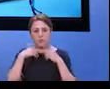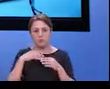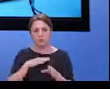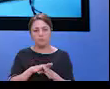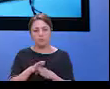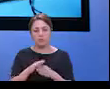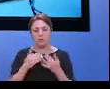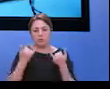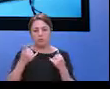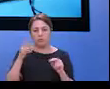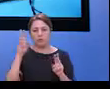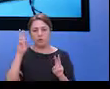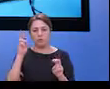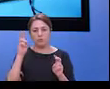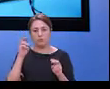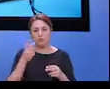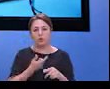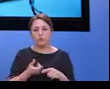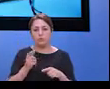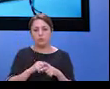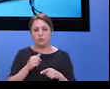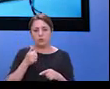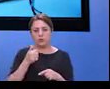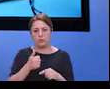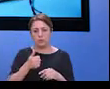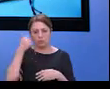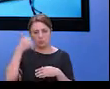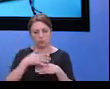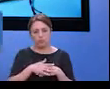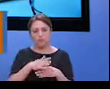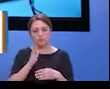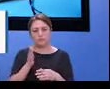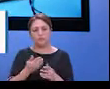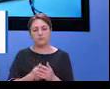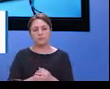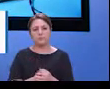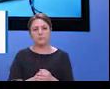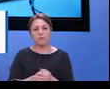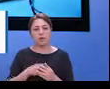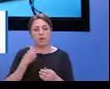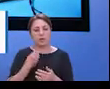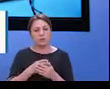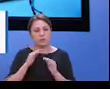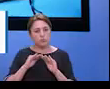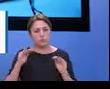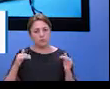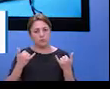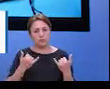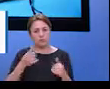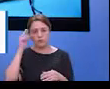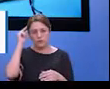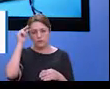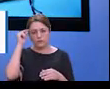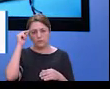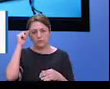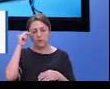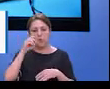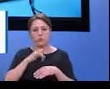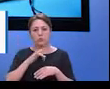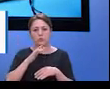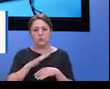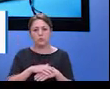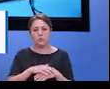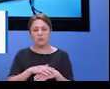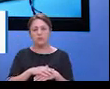bajarsangiz, bugungi mavzuni juda ham chiroyli o'zlashtirib olasiz. Aziz o'quvchilar, bugungi darsimiz o'z